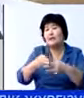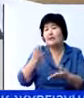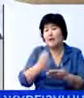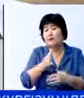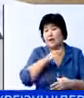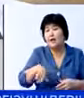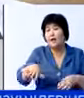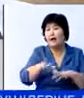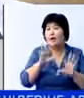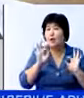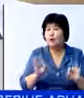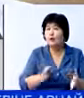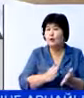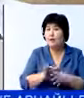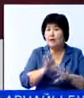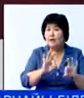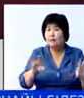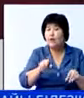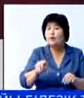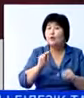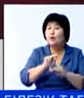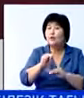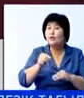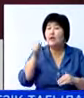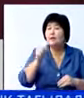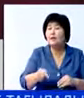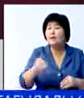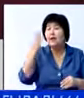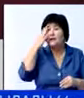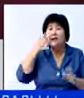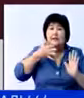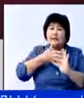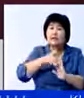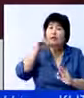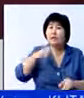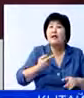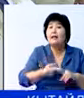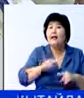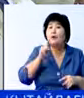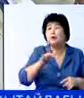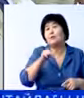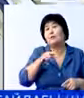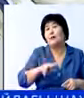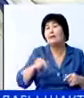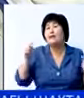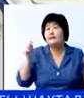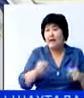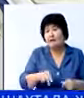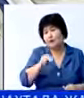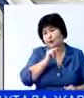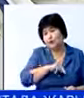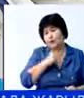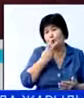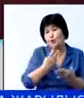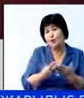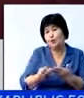шақта халыққа дұрыс бағыт беру және сол ілімді мыңдаған санаға сіңіре білуде дәл осы имамдардың нақты жұмысы